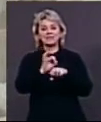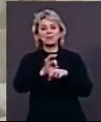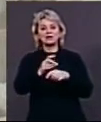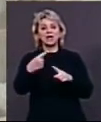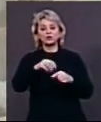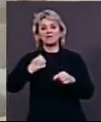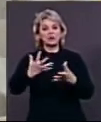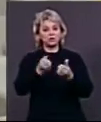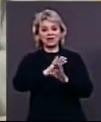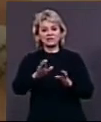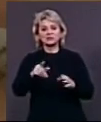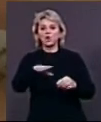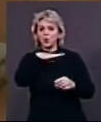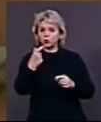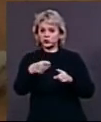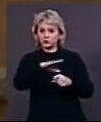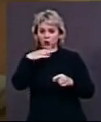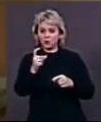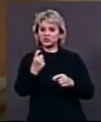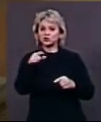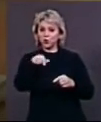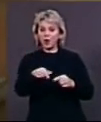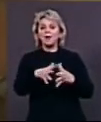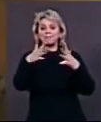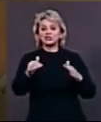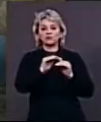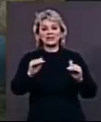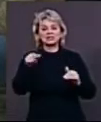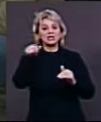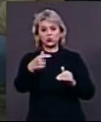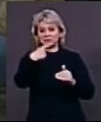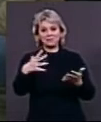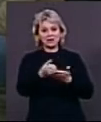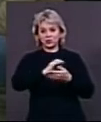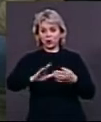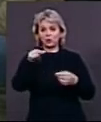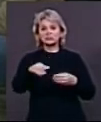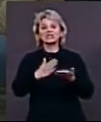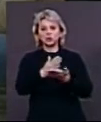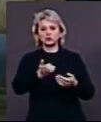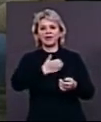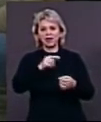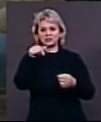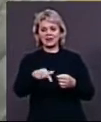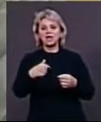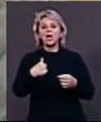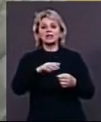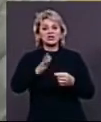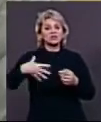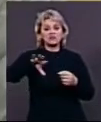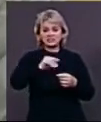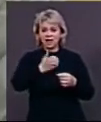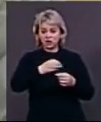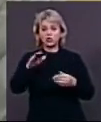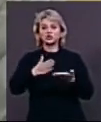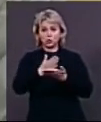в армию не возьмут, зашкаливает за сотню. Но большинство ребят их у себя не ищут и служить хотят. Не поголовно хотят служить, но